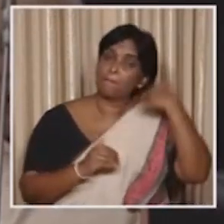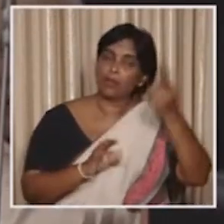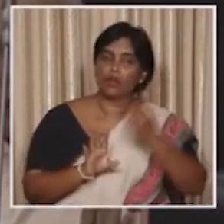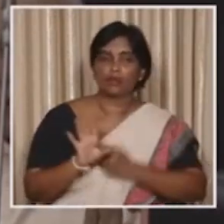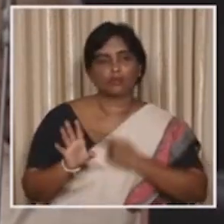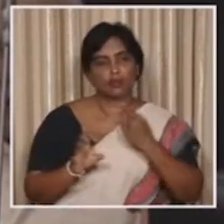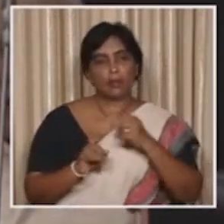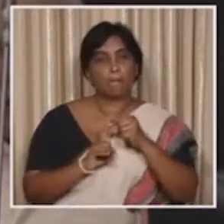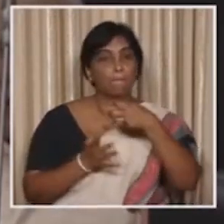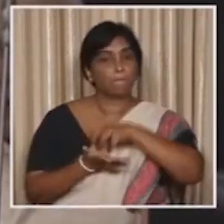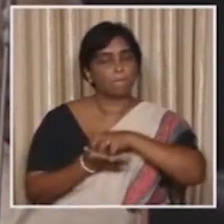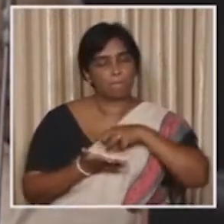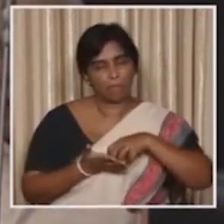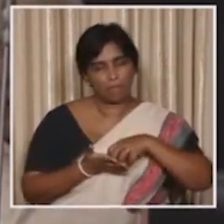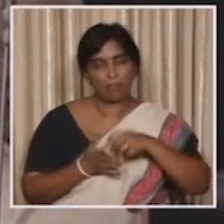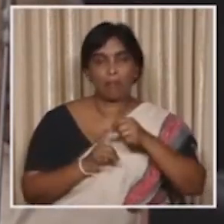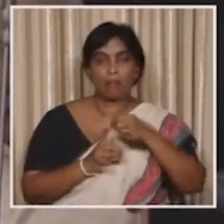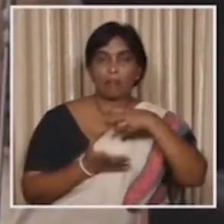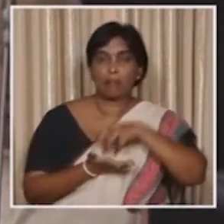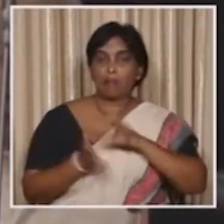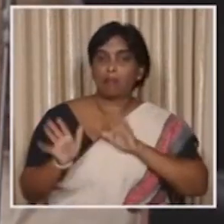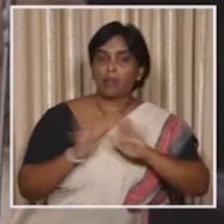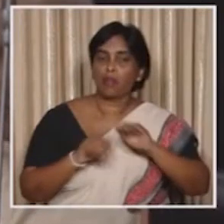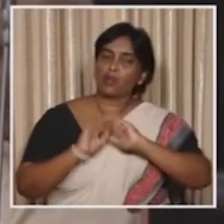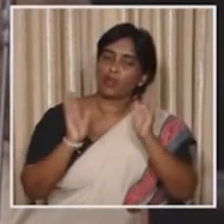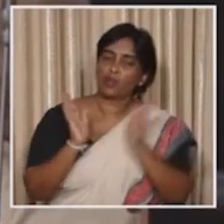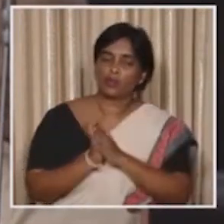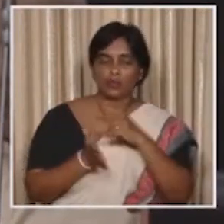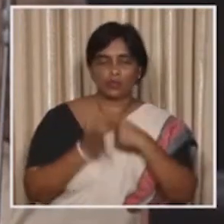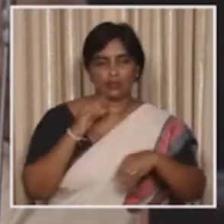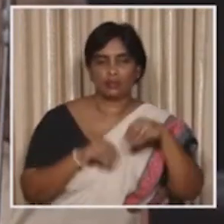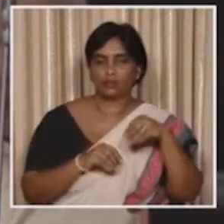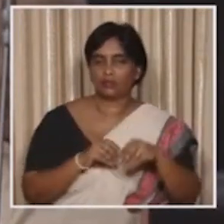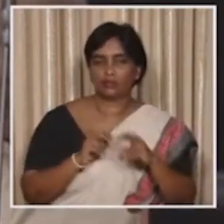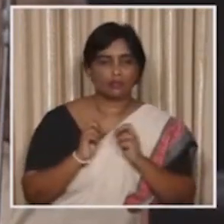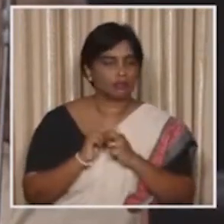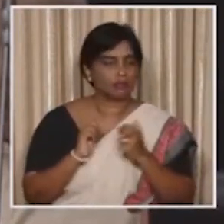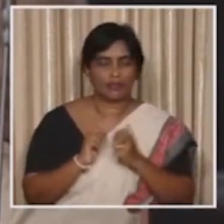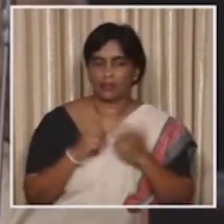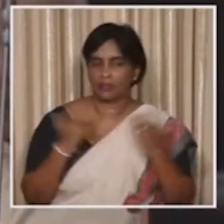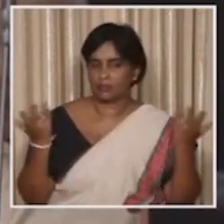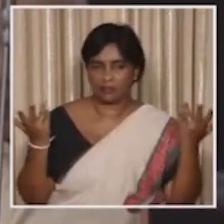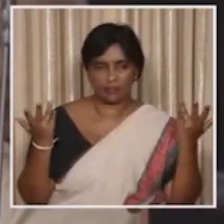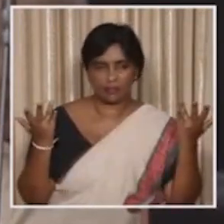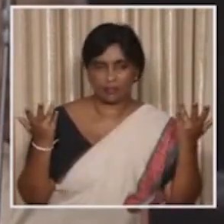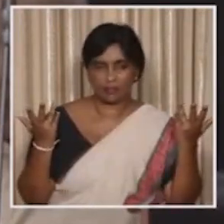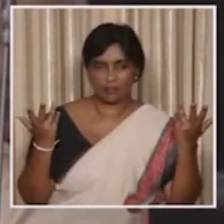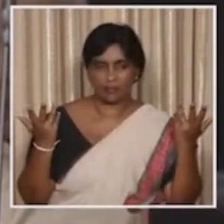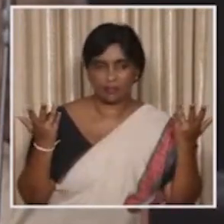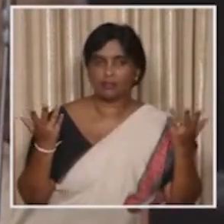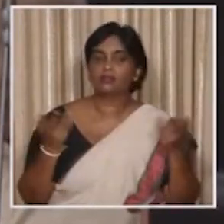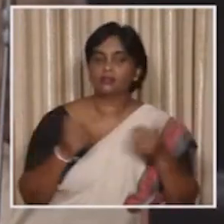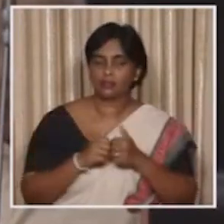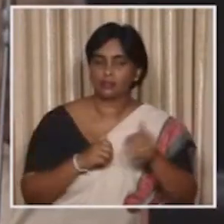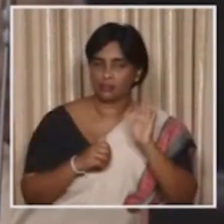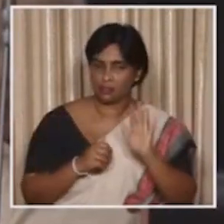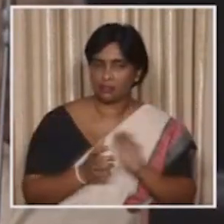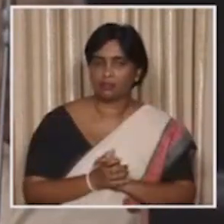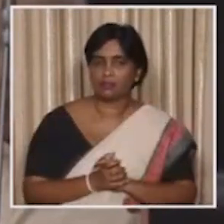අපිට පුළුවන් පළාත් සභාවයි පළාත් පාලනය ඔක්කොම කරන්න. කිසිම ප්‍රශ්නයක් නැහැ. ඒ ටික